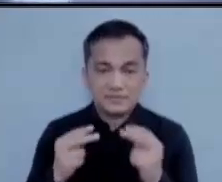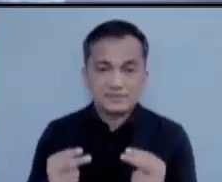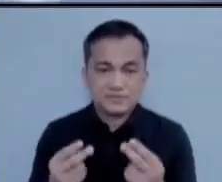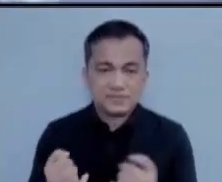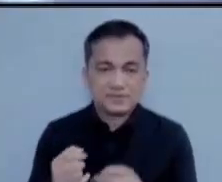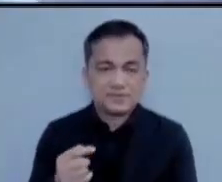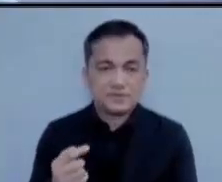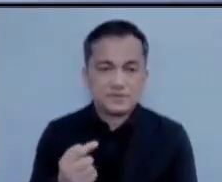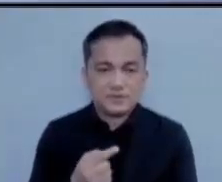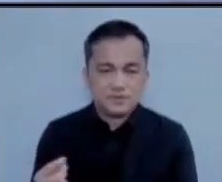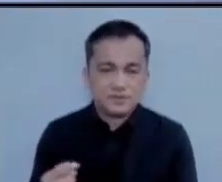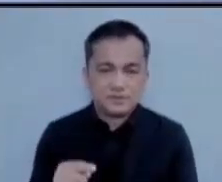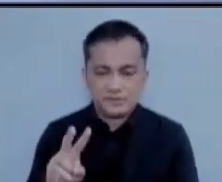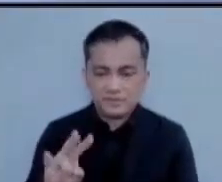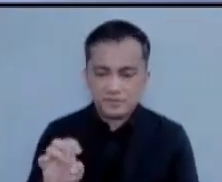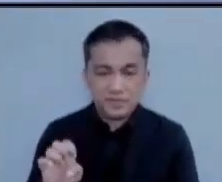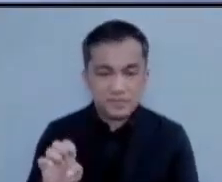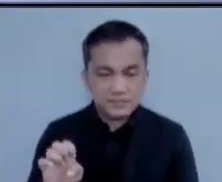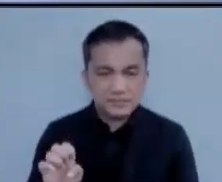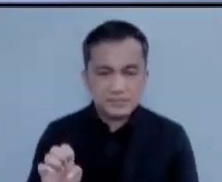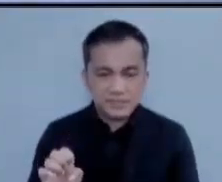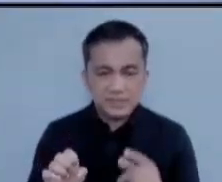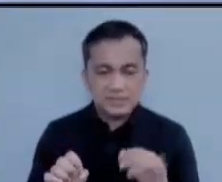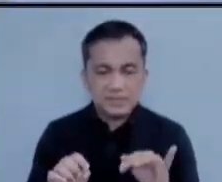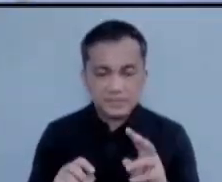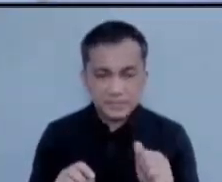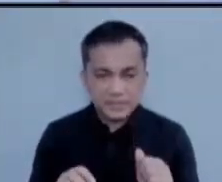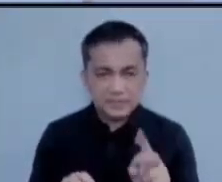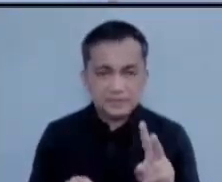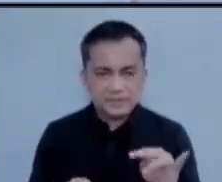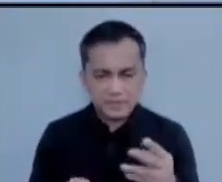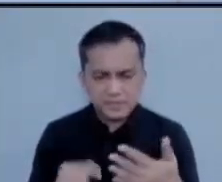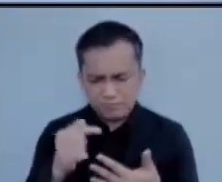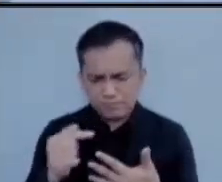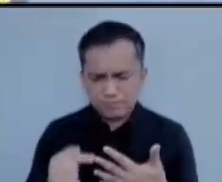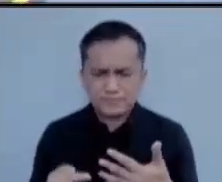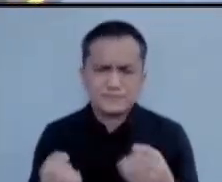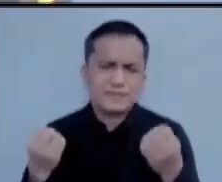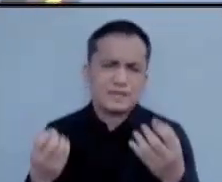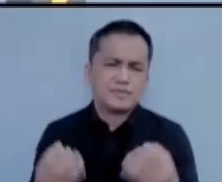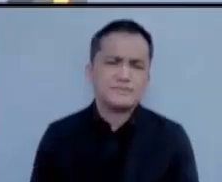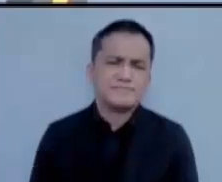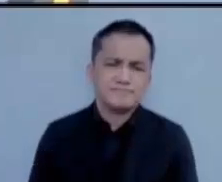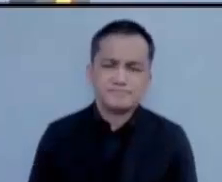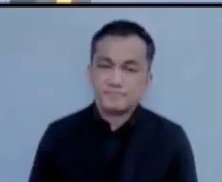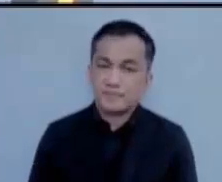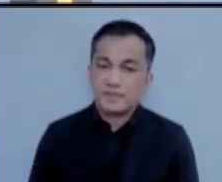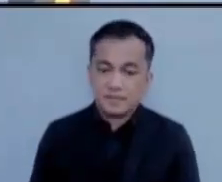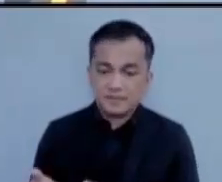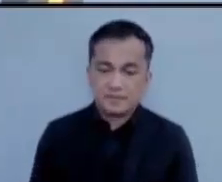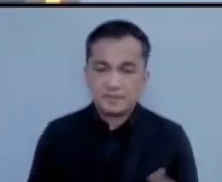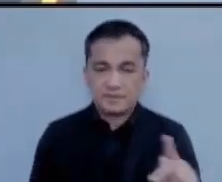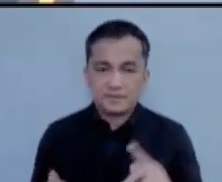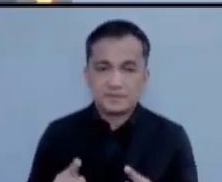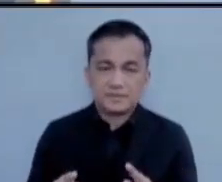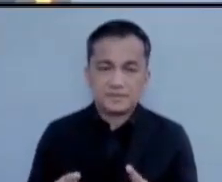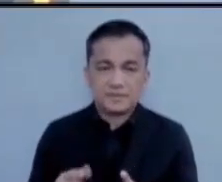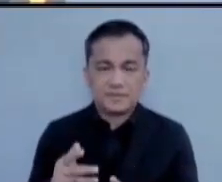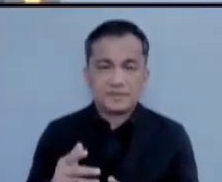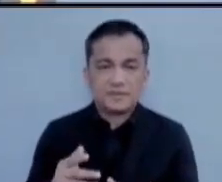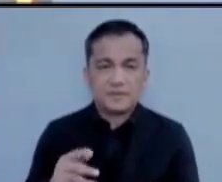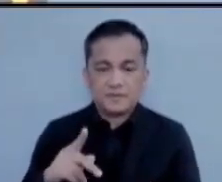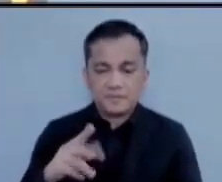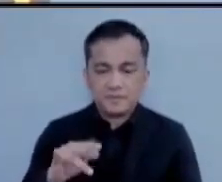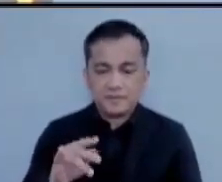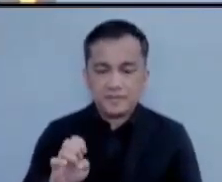BIZ Ganda, Marina Summers, JK Labajo, BINI at marami pang iba magpa-perform sa Pride PH Festival